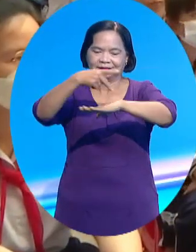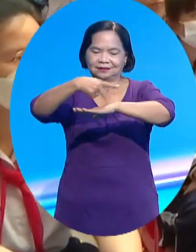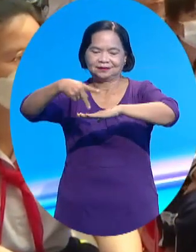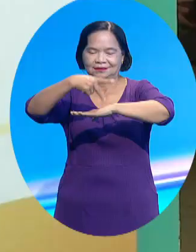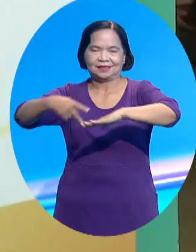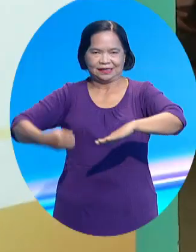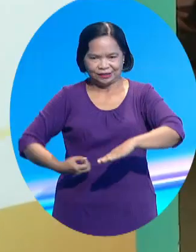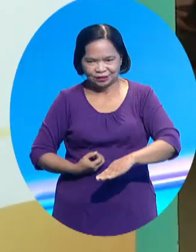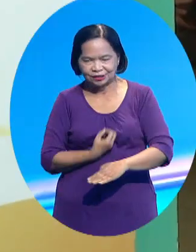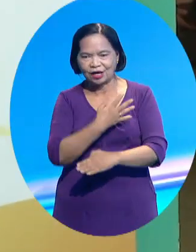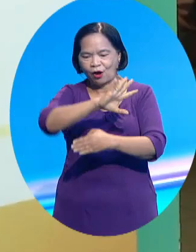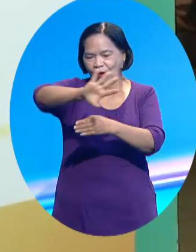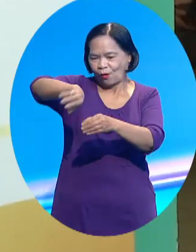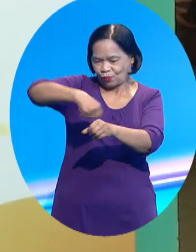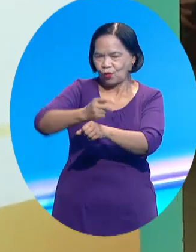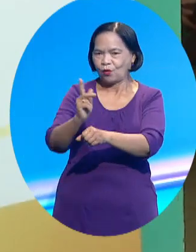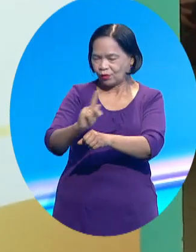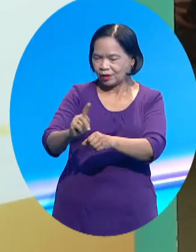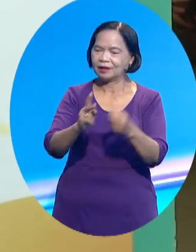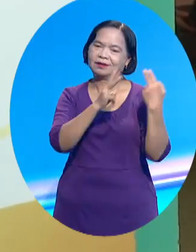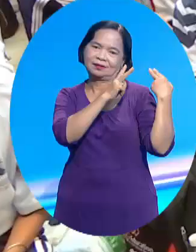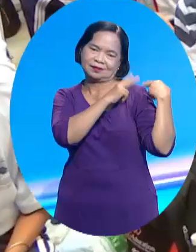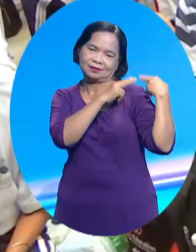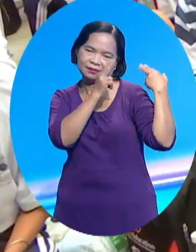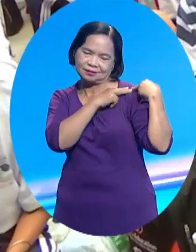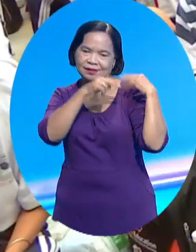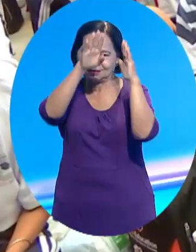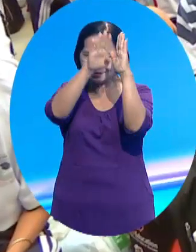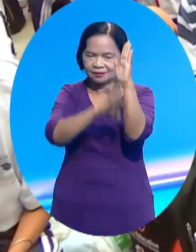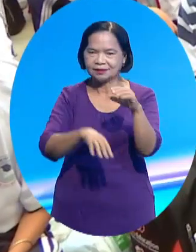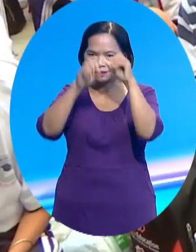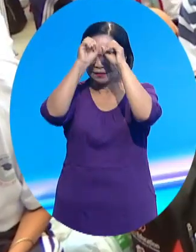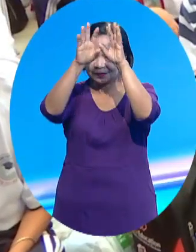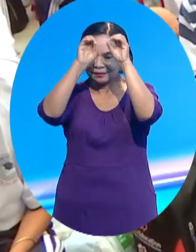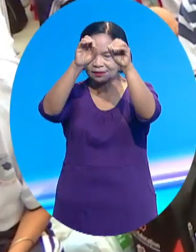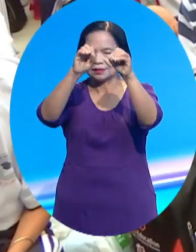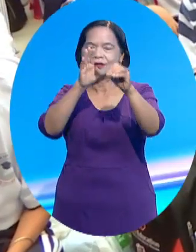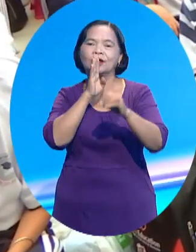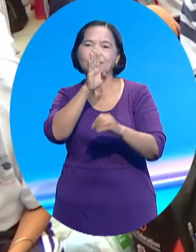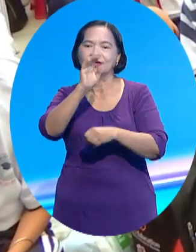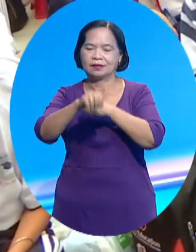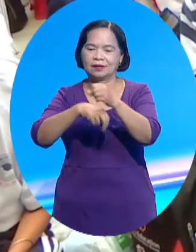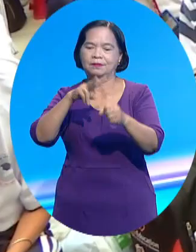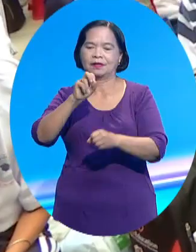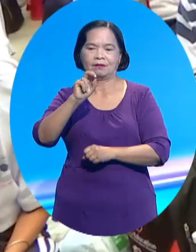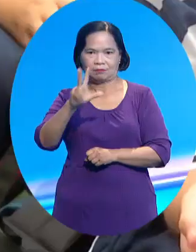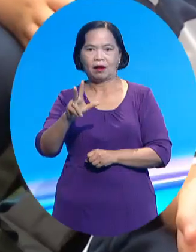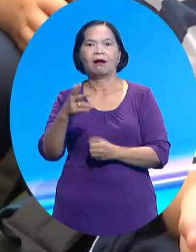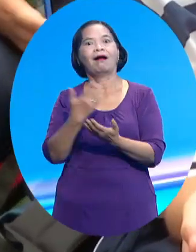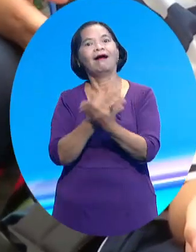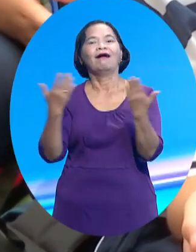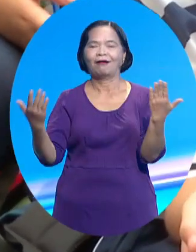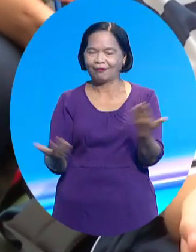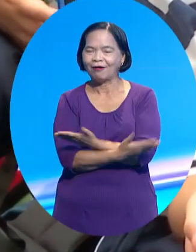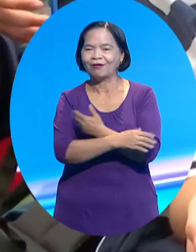phù hợp với lứa tuổi là một trong những nhiệm vụ được chú trọng trong chương trình giáo dục phổ thông năm 2018. Thay đổi cách thức tiếp cận